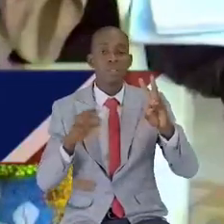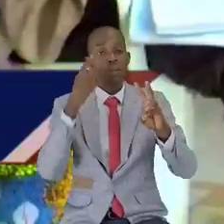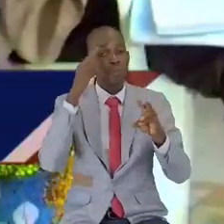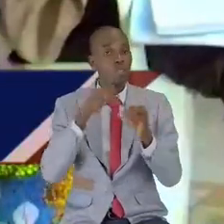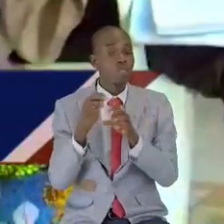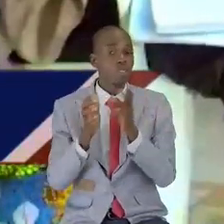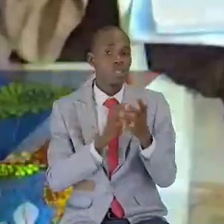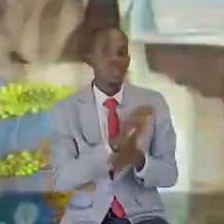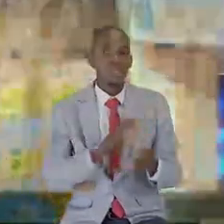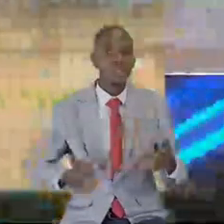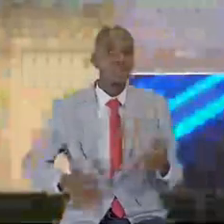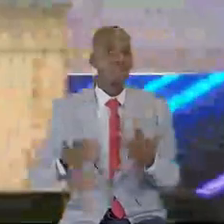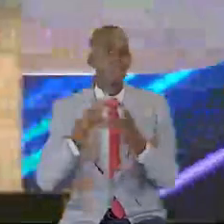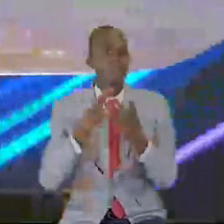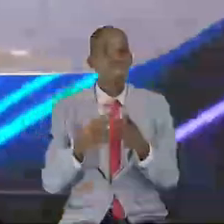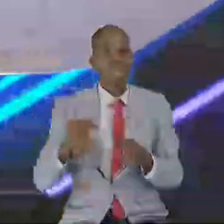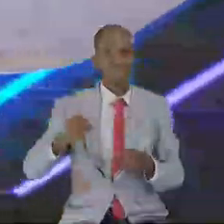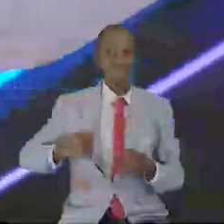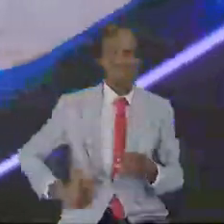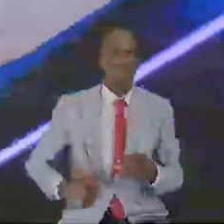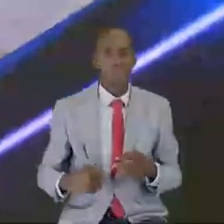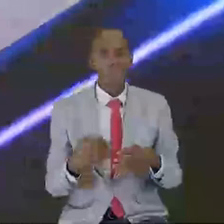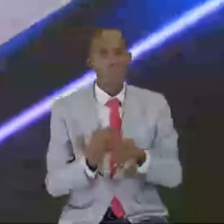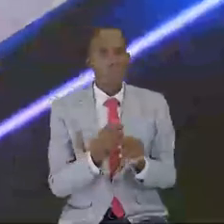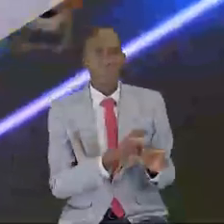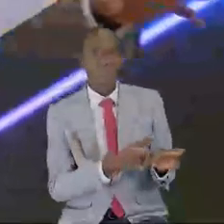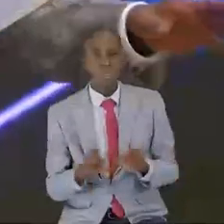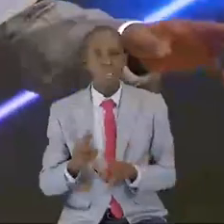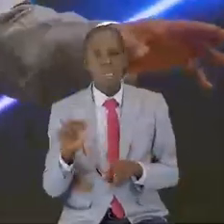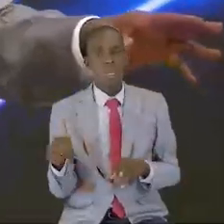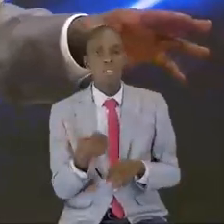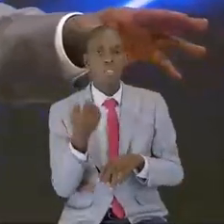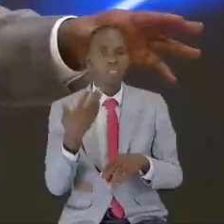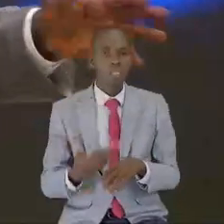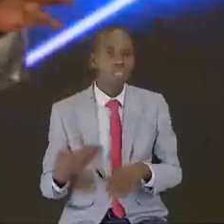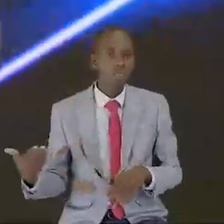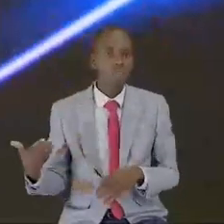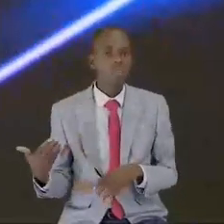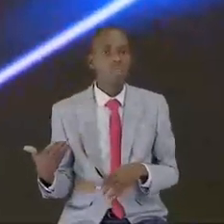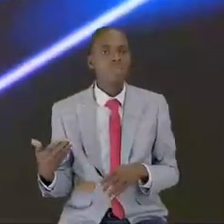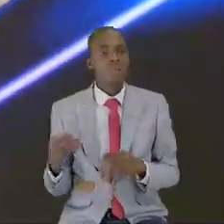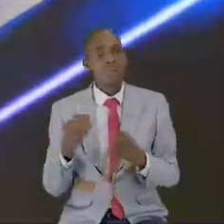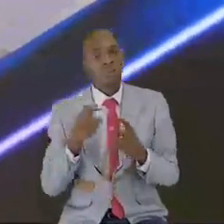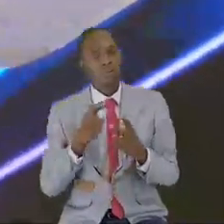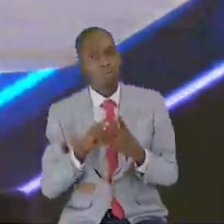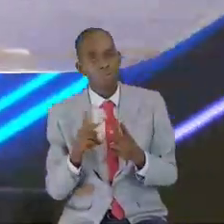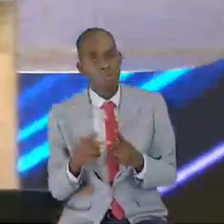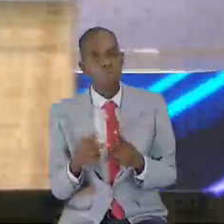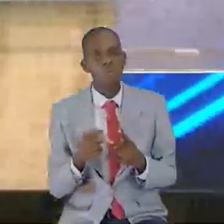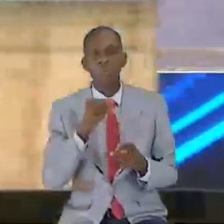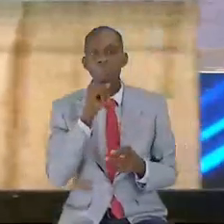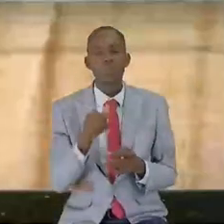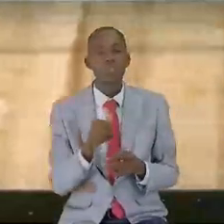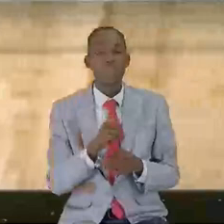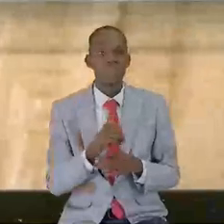Car en Jésus-Christ, ni la circoncision, ni l'incirconcision n'a de valeur, mais la foi